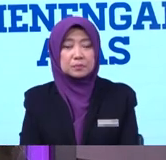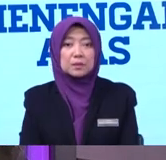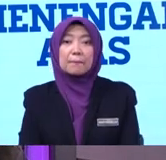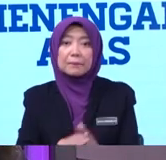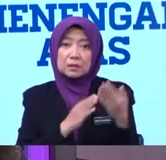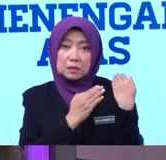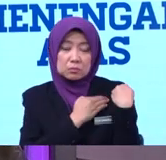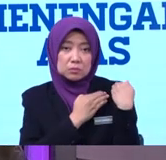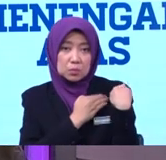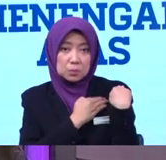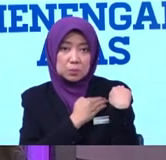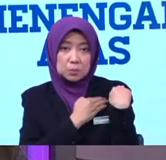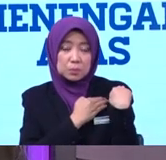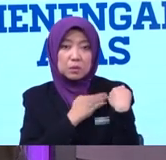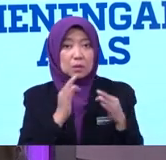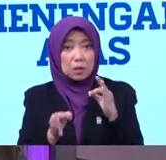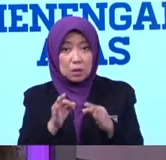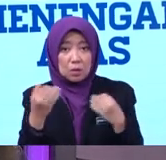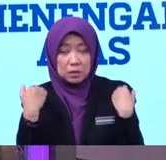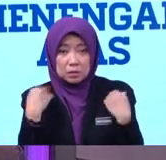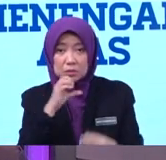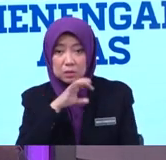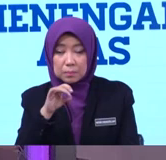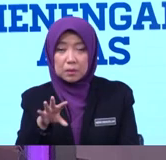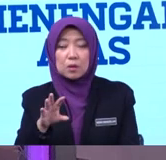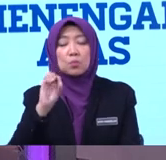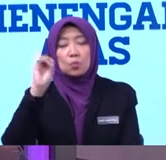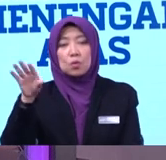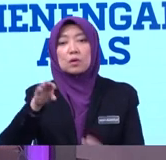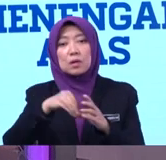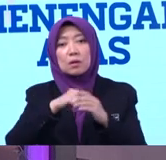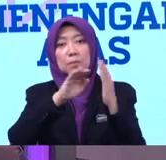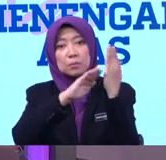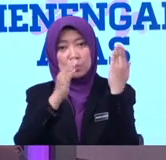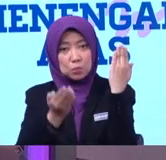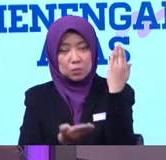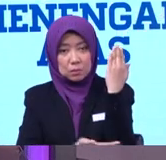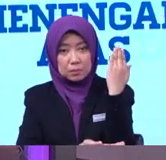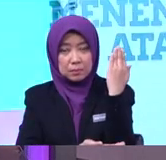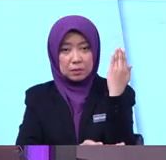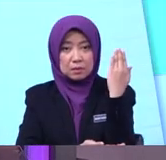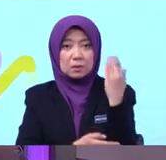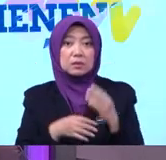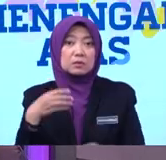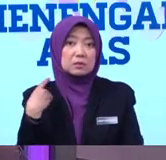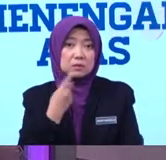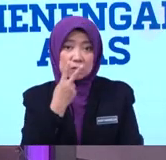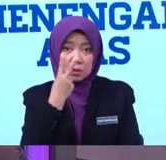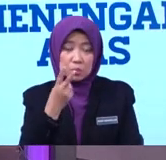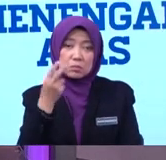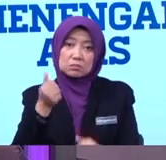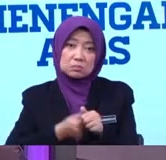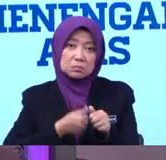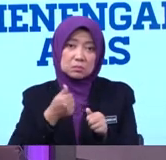kalau ada sisir pejal sampah-sampah Kita buang ke dalam tong sampah dan Kalau ikut kita tengok sekarang pun setiap